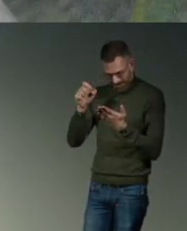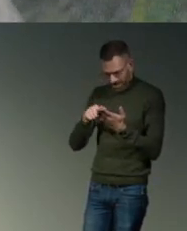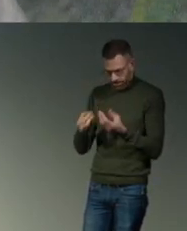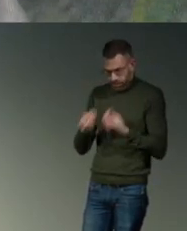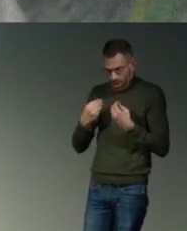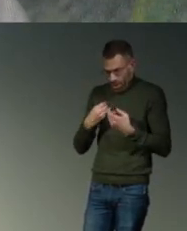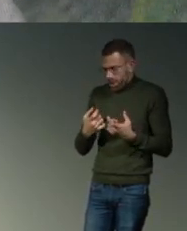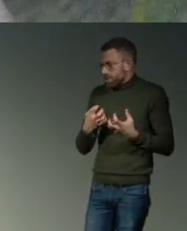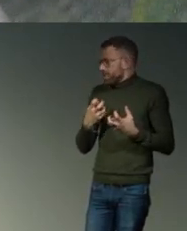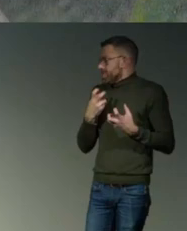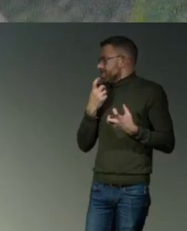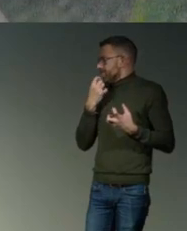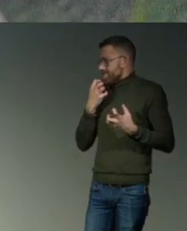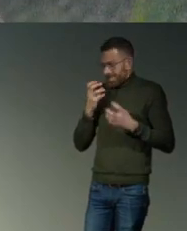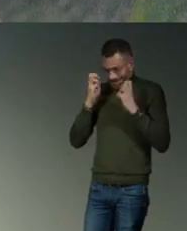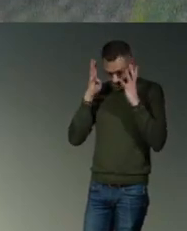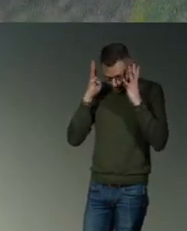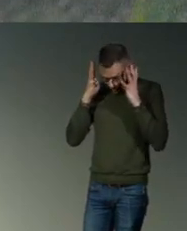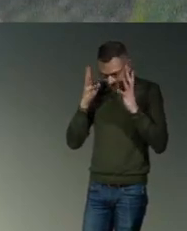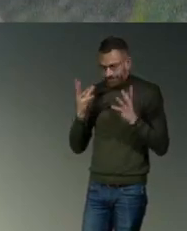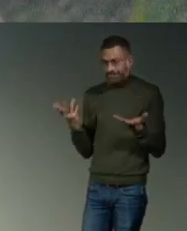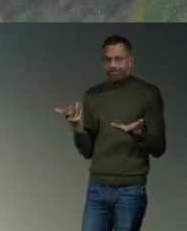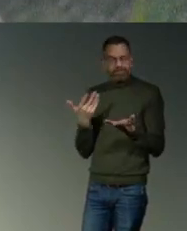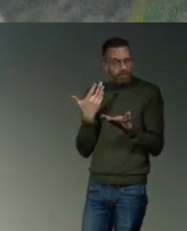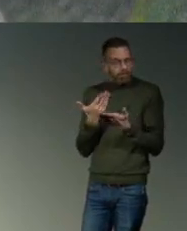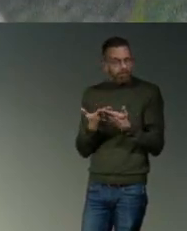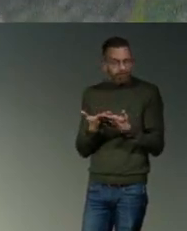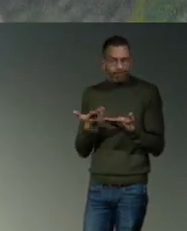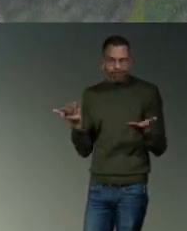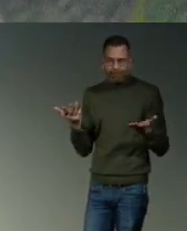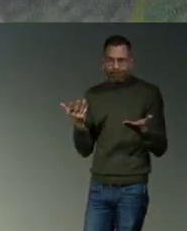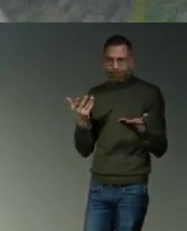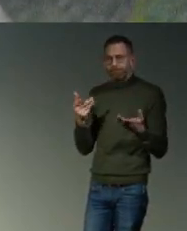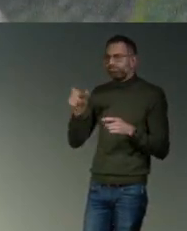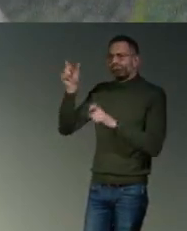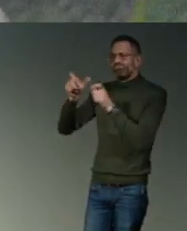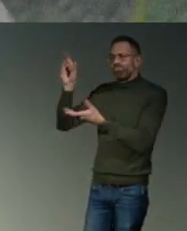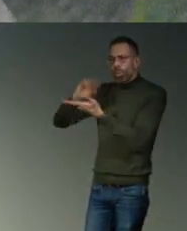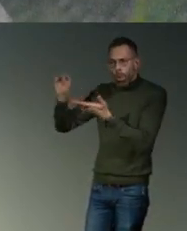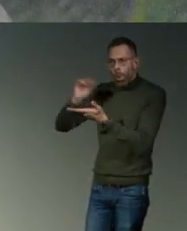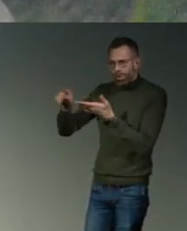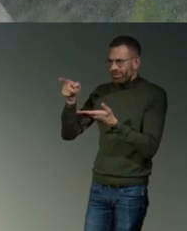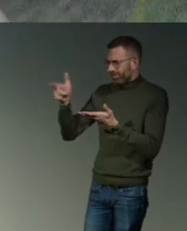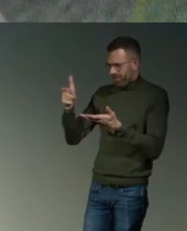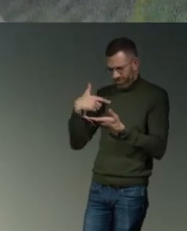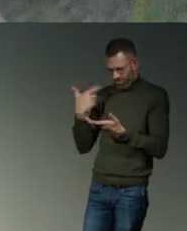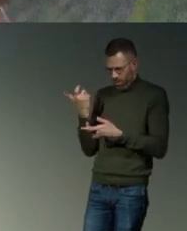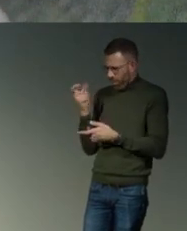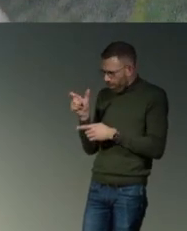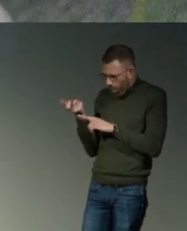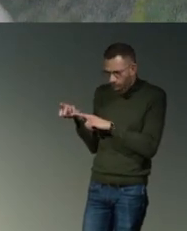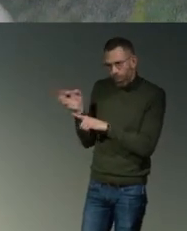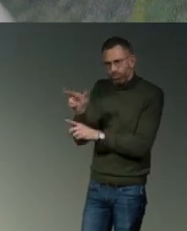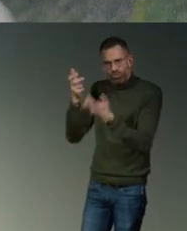terrible. Et en fait, je comprends tout à fait que des auteurs dont vous m'avez parlé essayent de réhabiliter ce mot et de